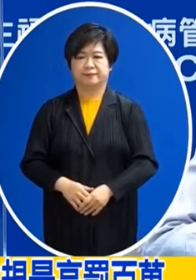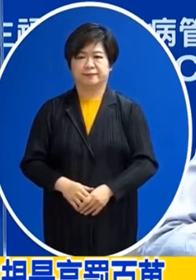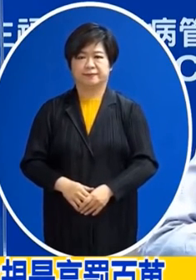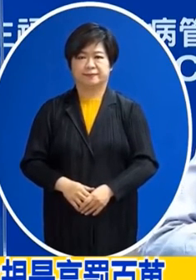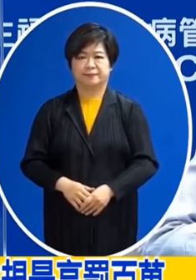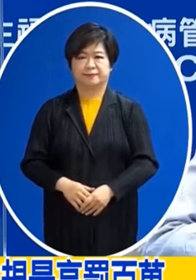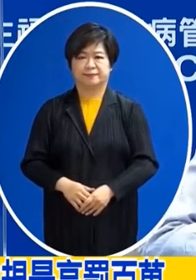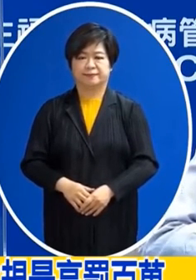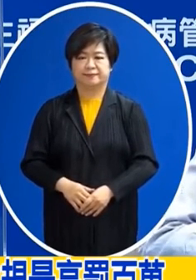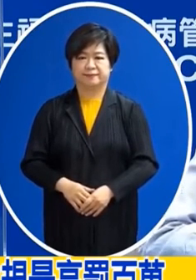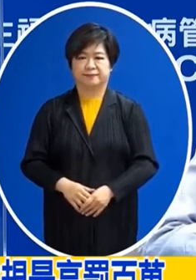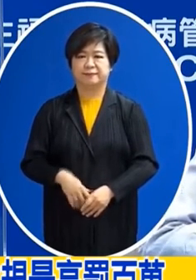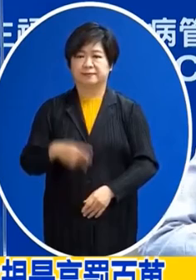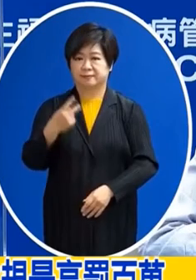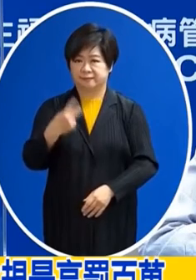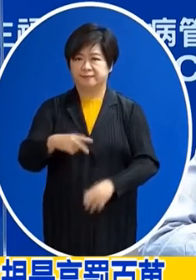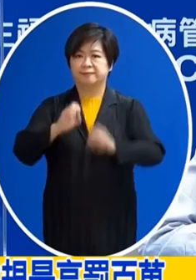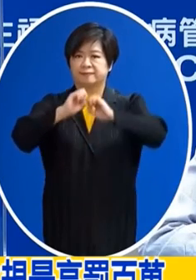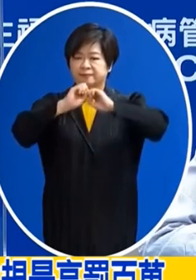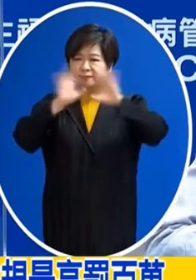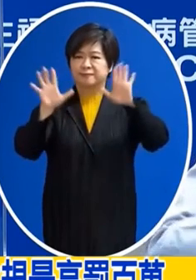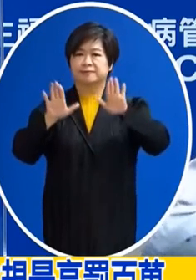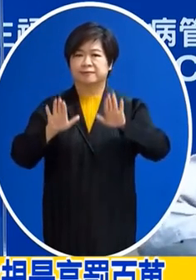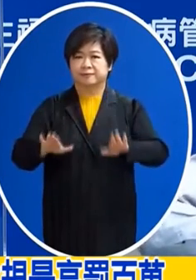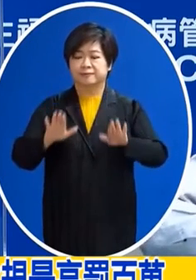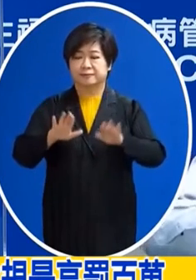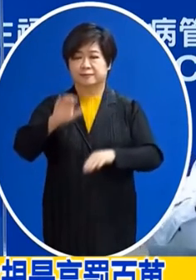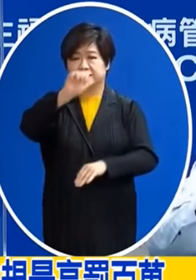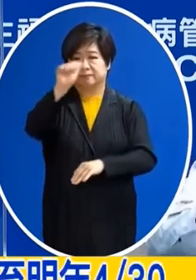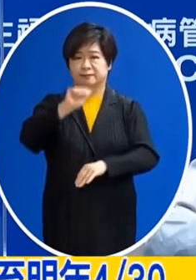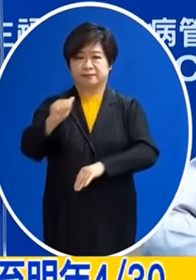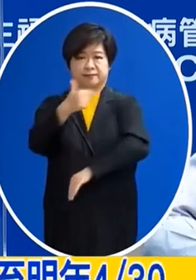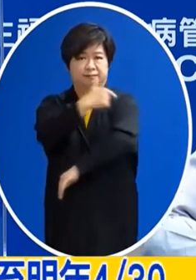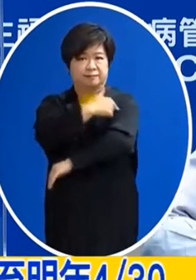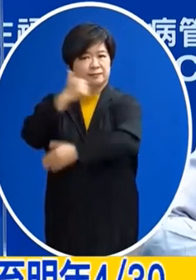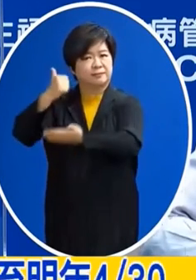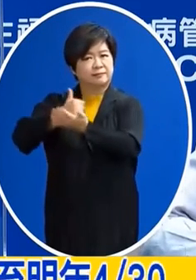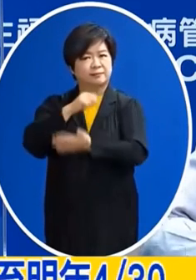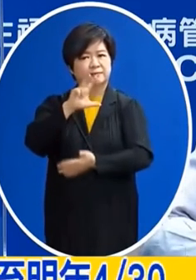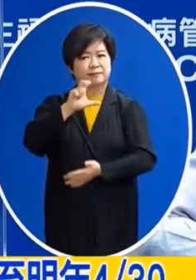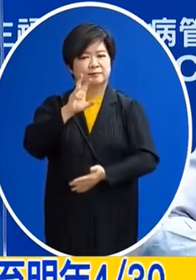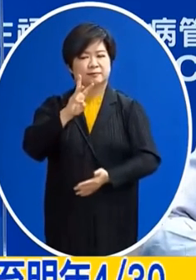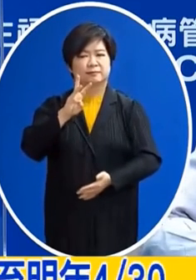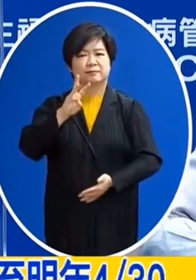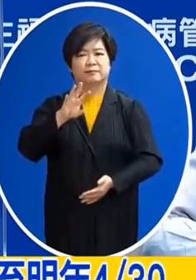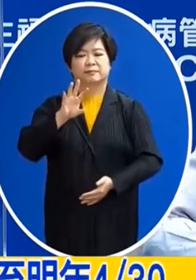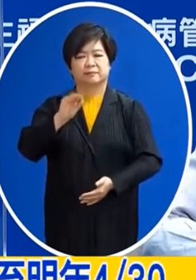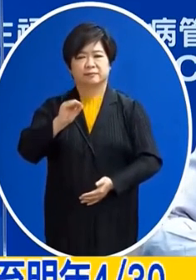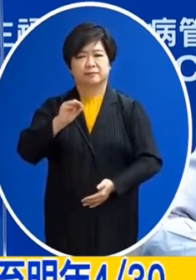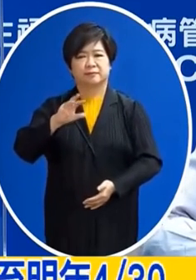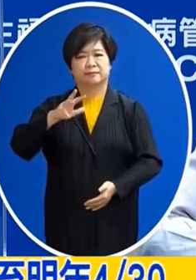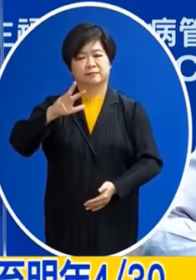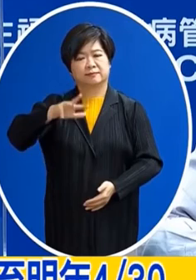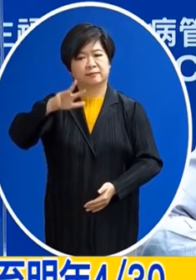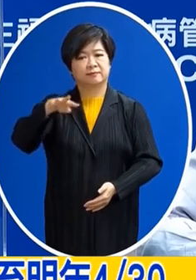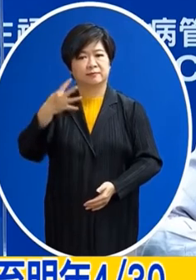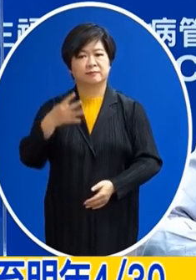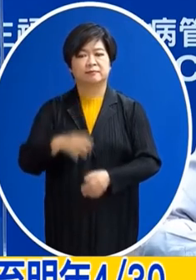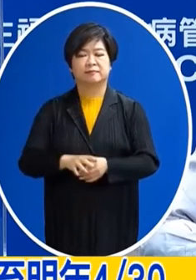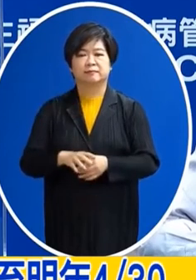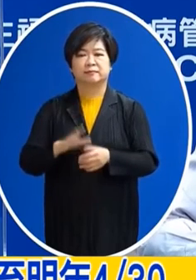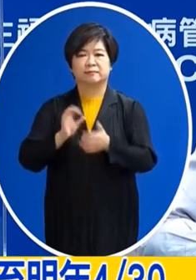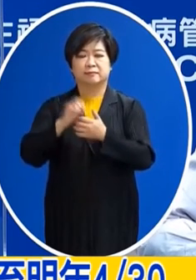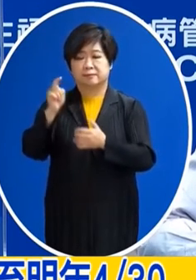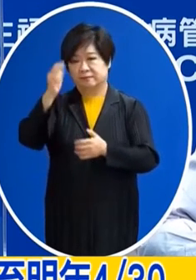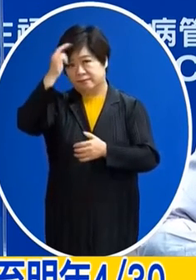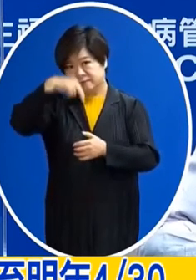那另外今天会有 AD 疫苗约73.84万计预定在今天